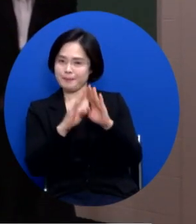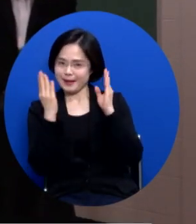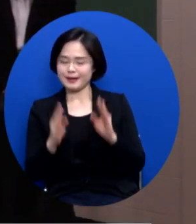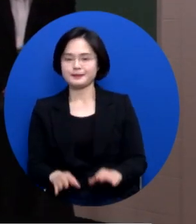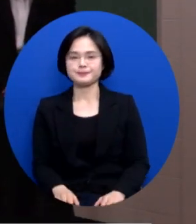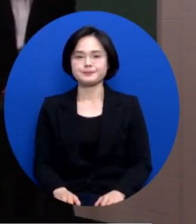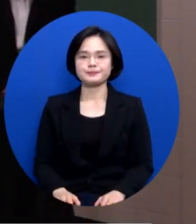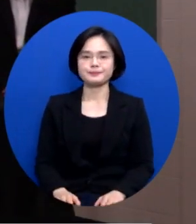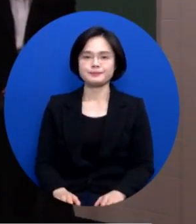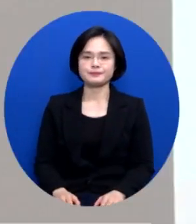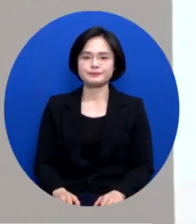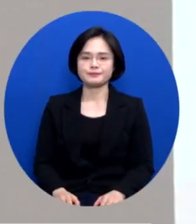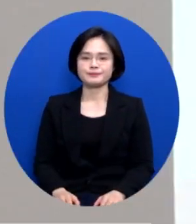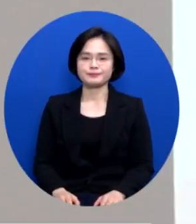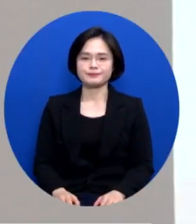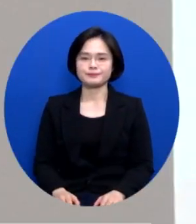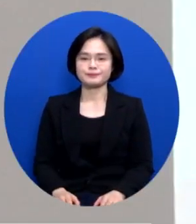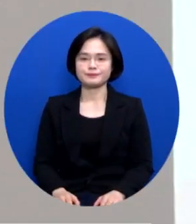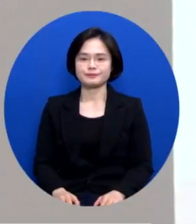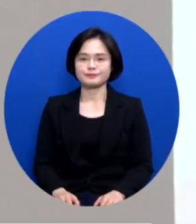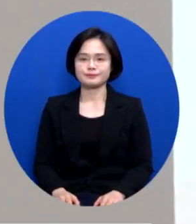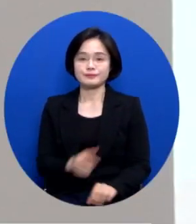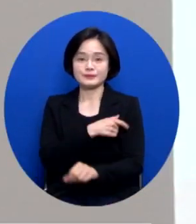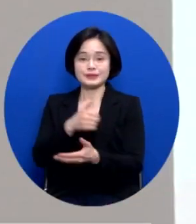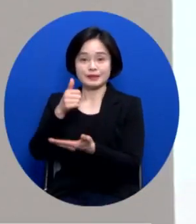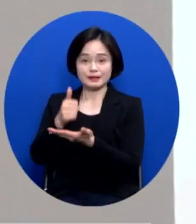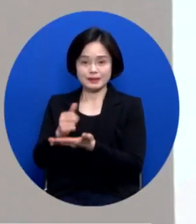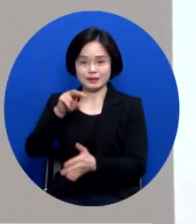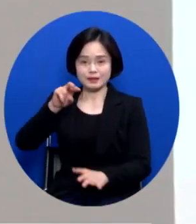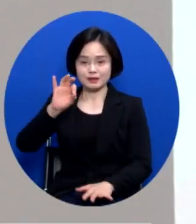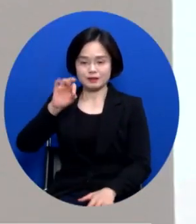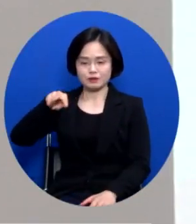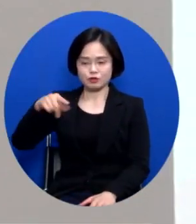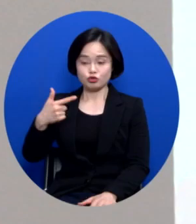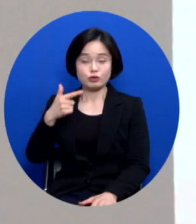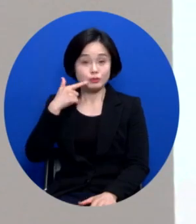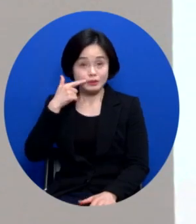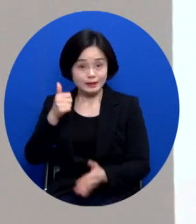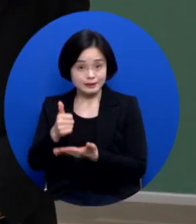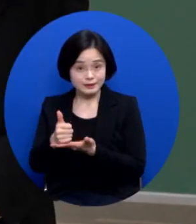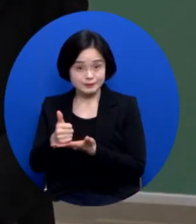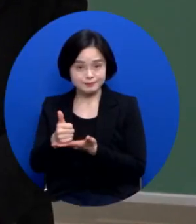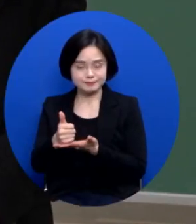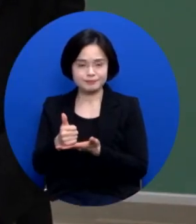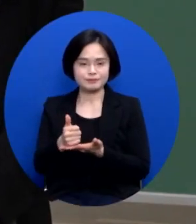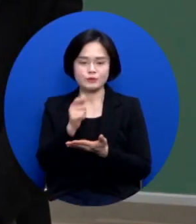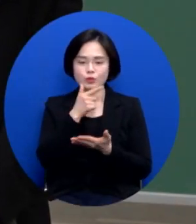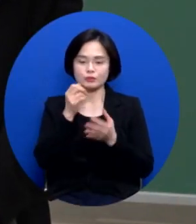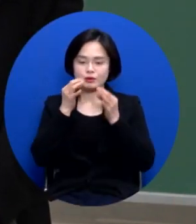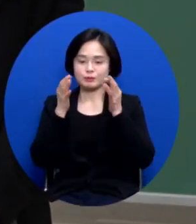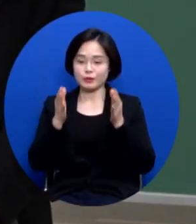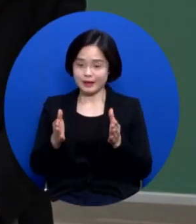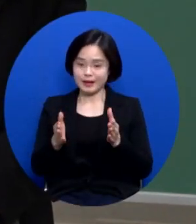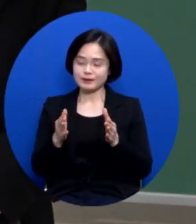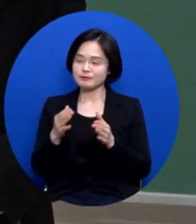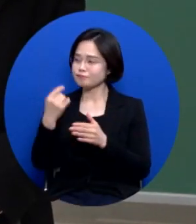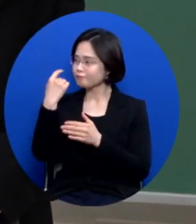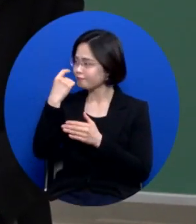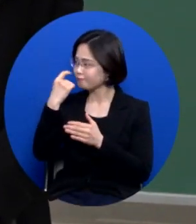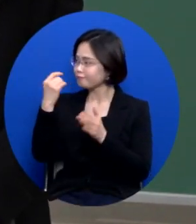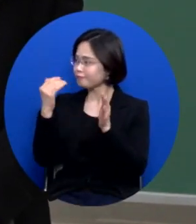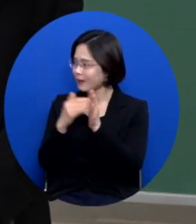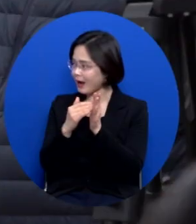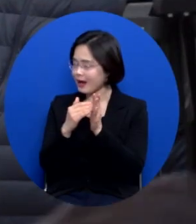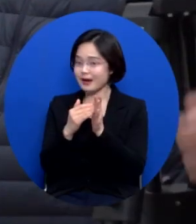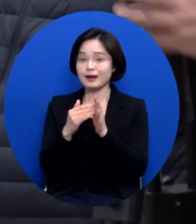행사를 주관한 원 크리스천 아카데미 이사장 용민호 목사는 주중에 학교에서 배운 교육 과정을 통해 가정과 교회가